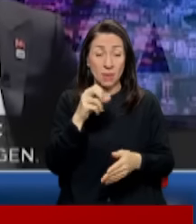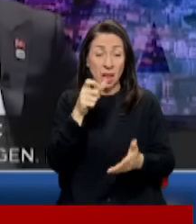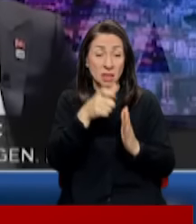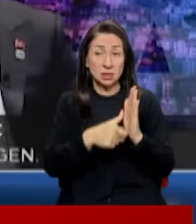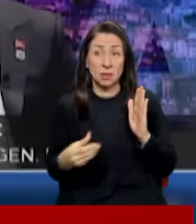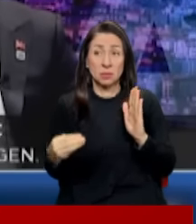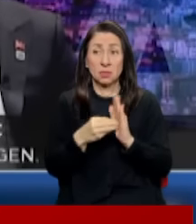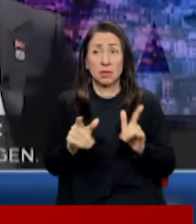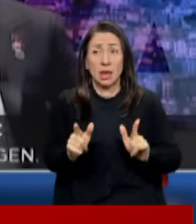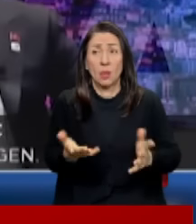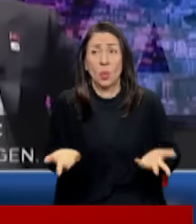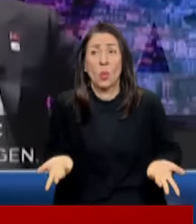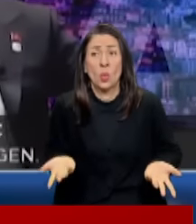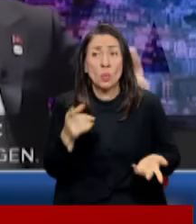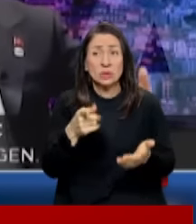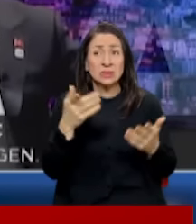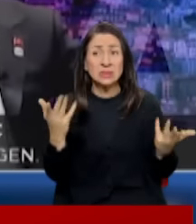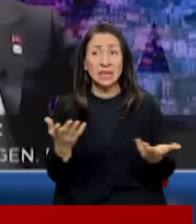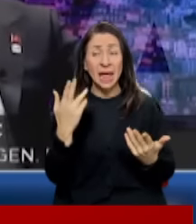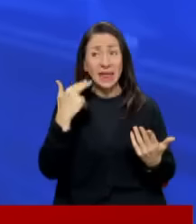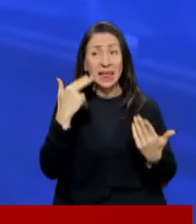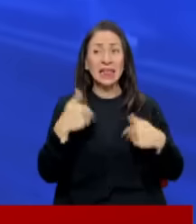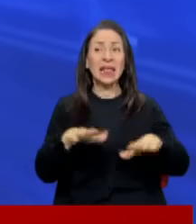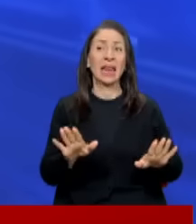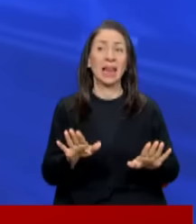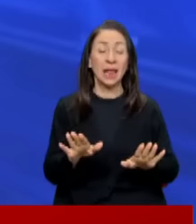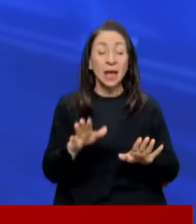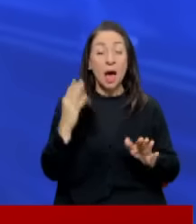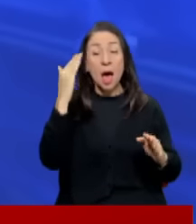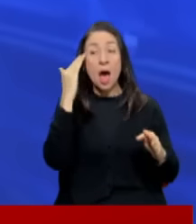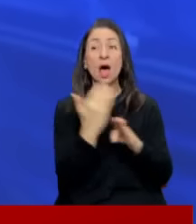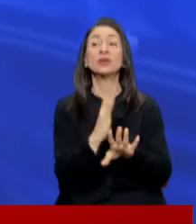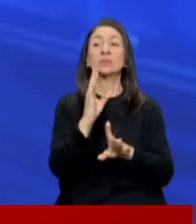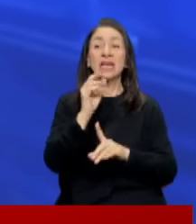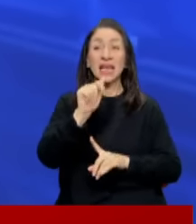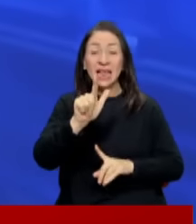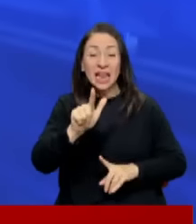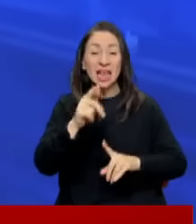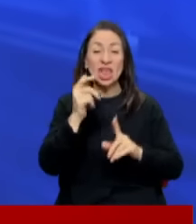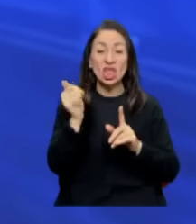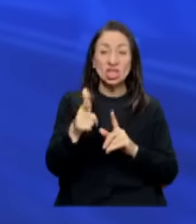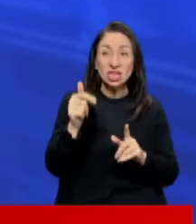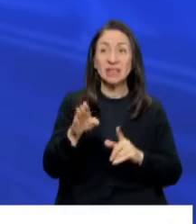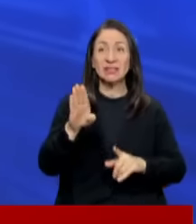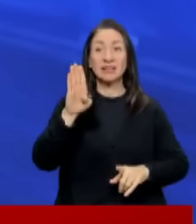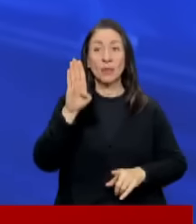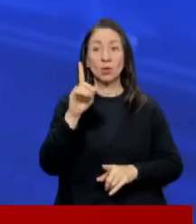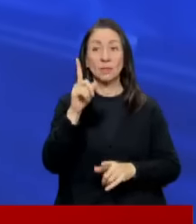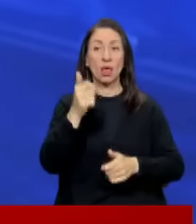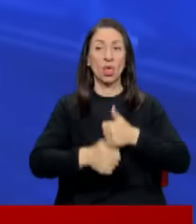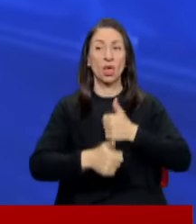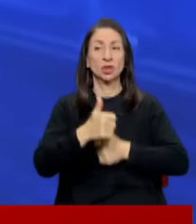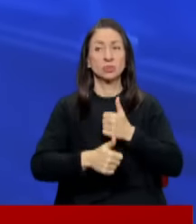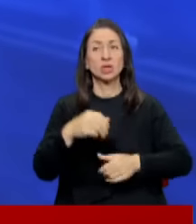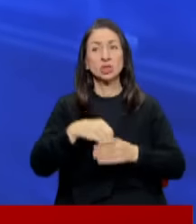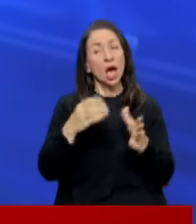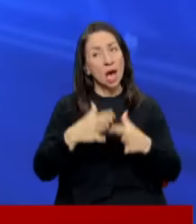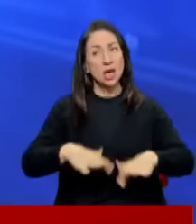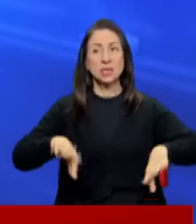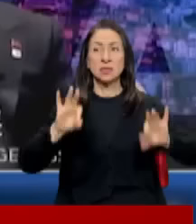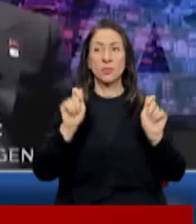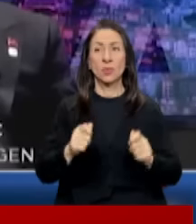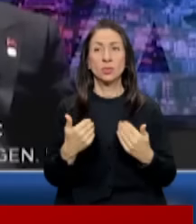listelerinde yer almamıza gerek yok. Bunu zaten etik de bulmuyoruz. Anlaşamadığımız il ve ilçelerde ise demokratik bir yarış için